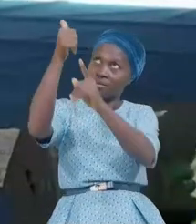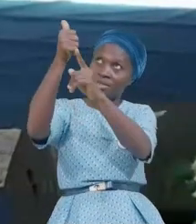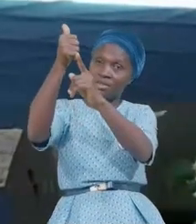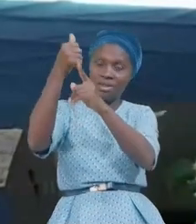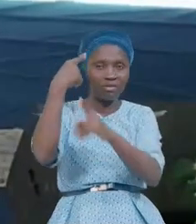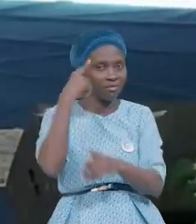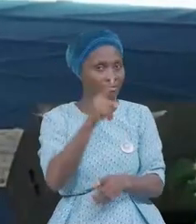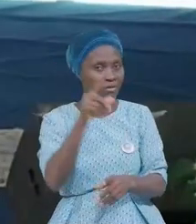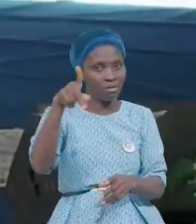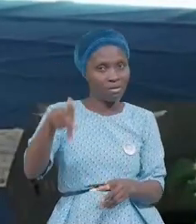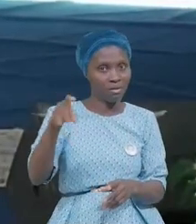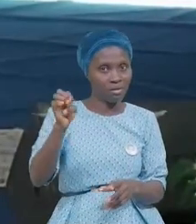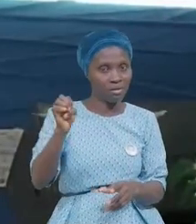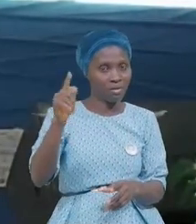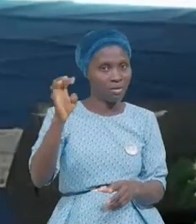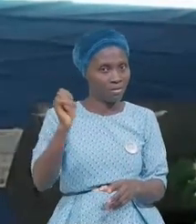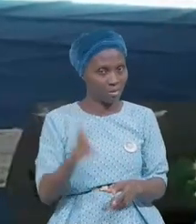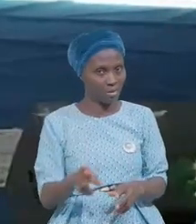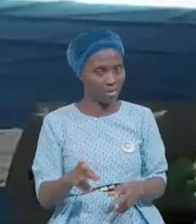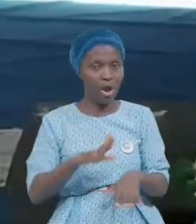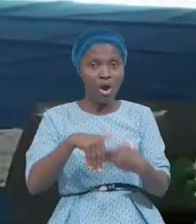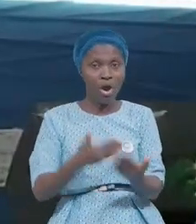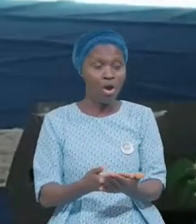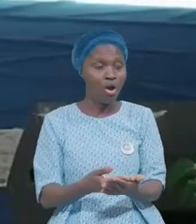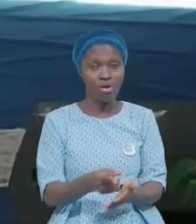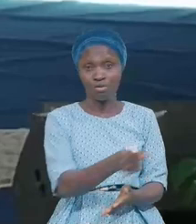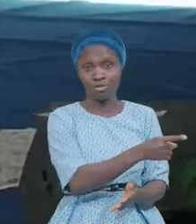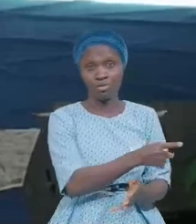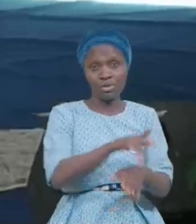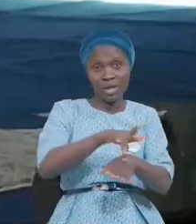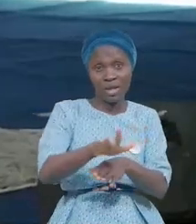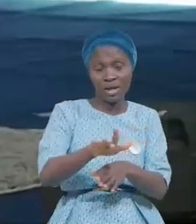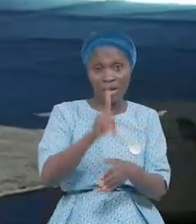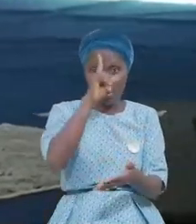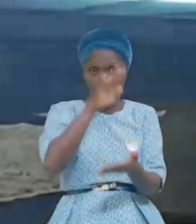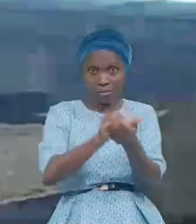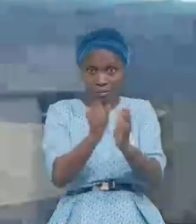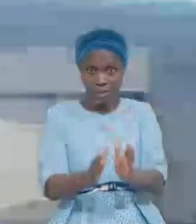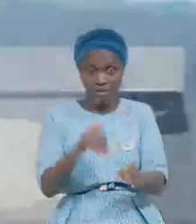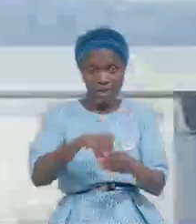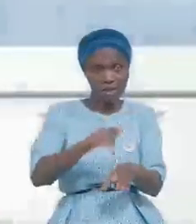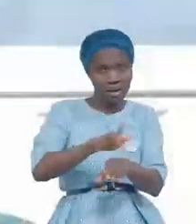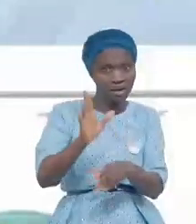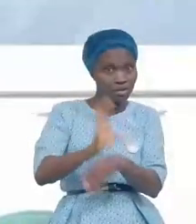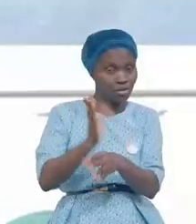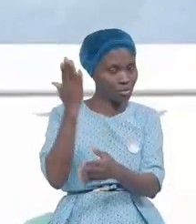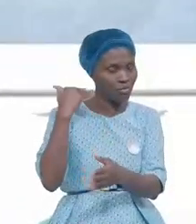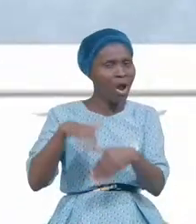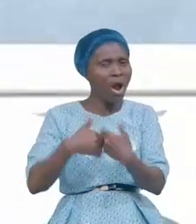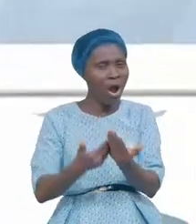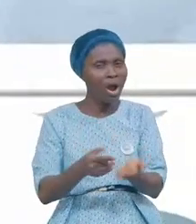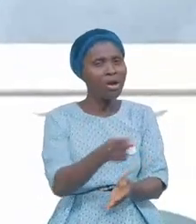Pierre. Tous ces croyants de l'église primitive, comment ils ont pu avoir la victoire,